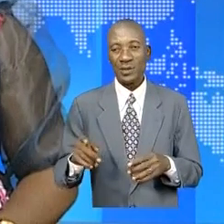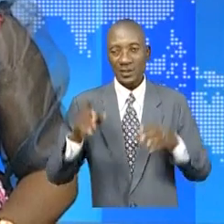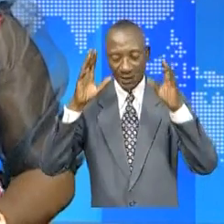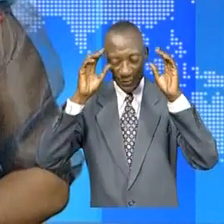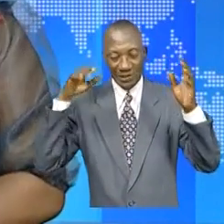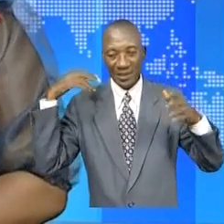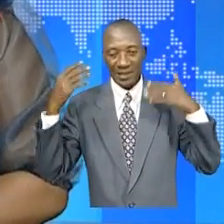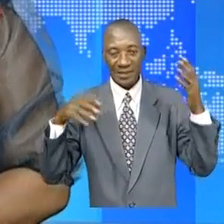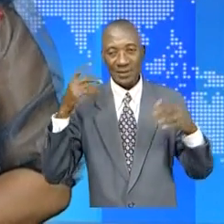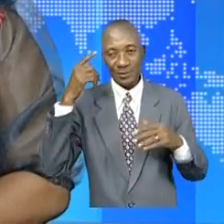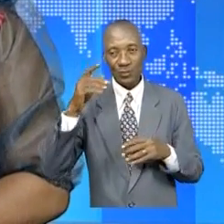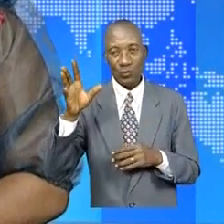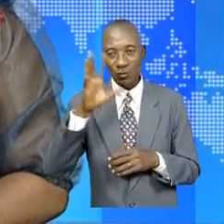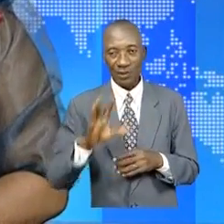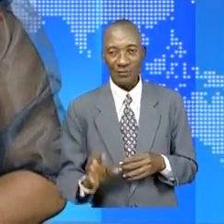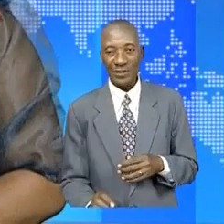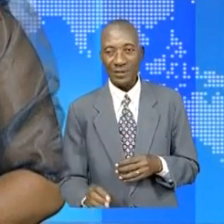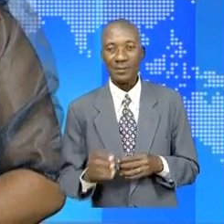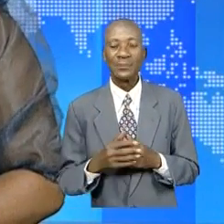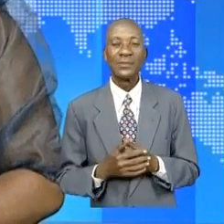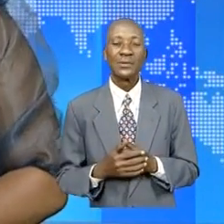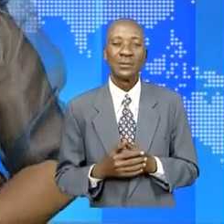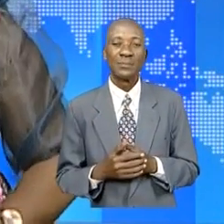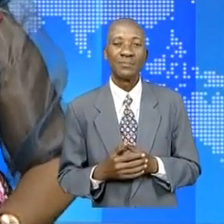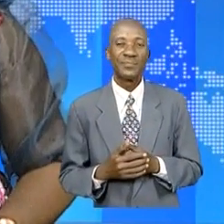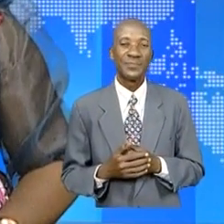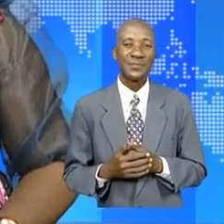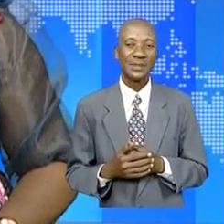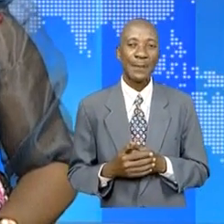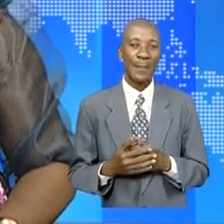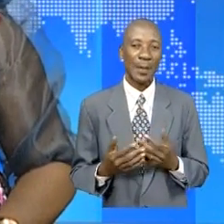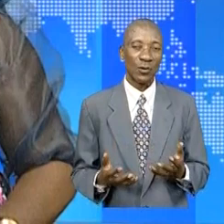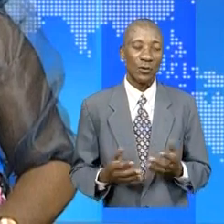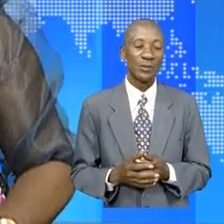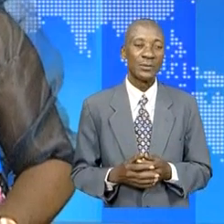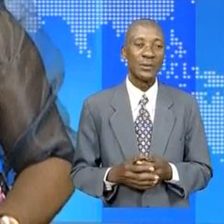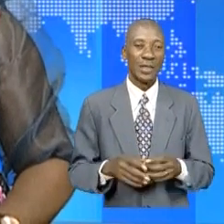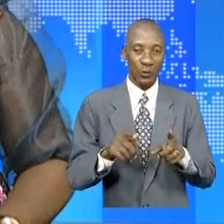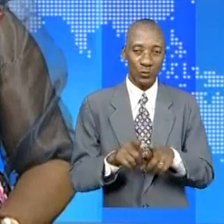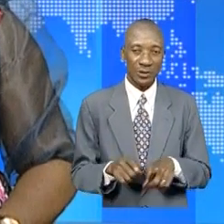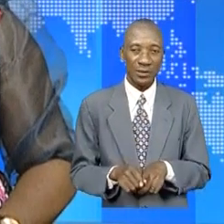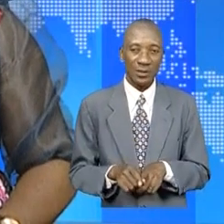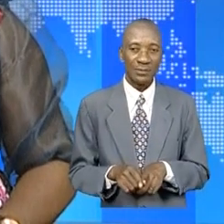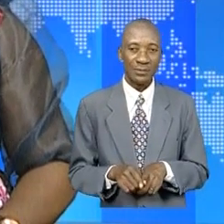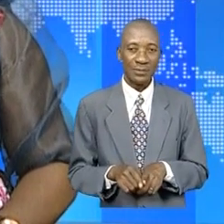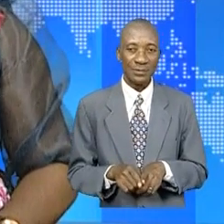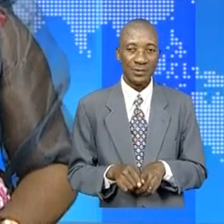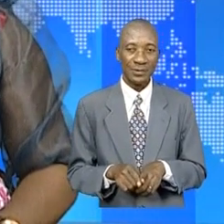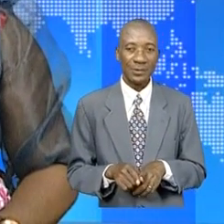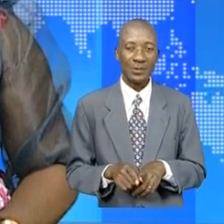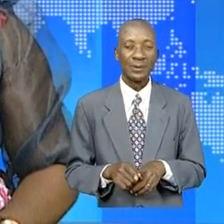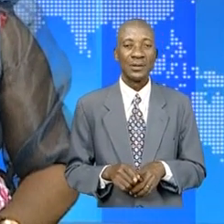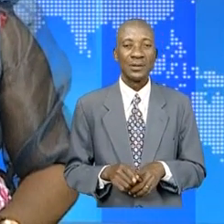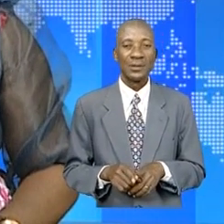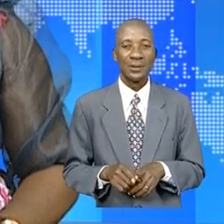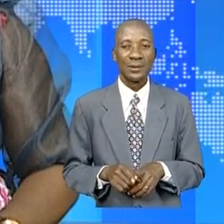Congo. Il confirme par ailleurs qu'il honorera les engagements pris dans le cadre de ces élections